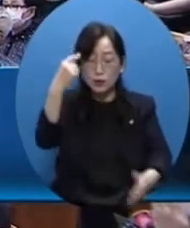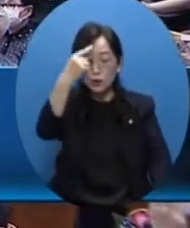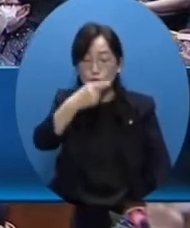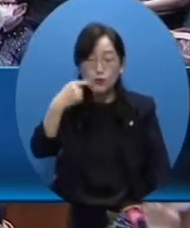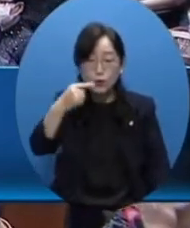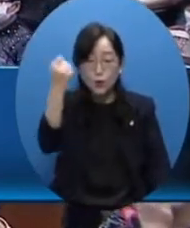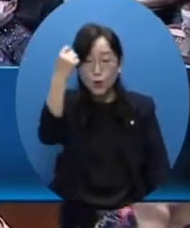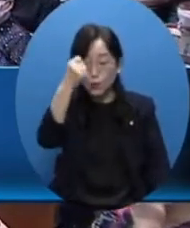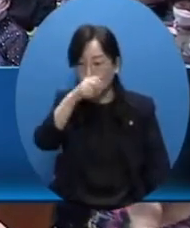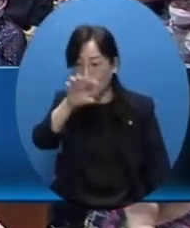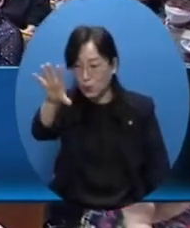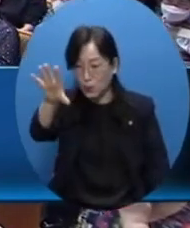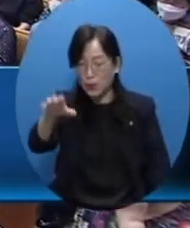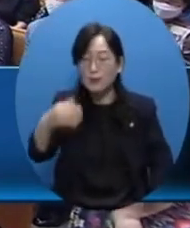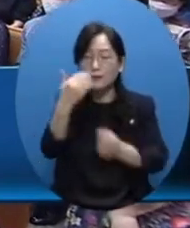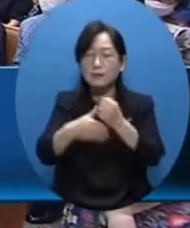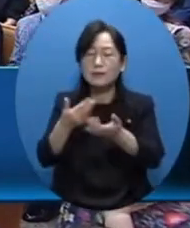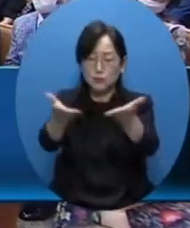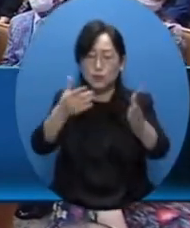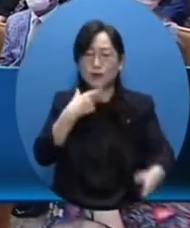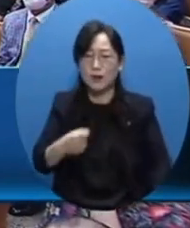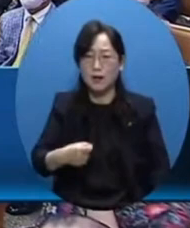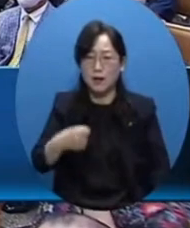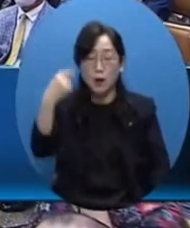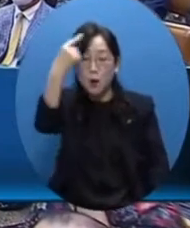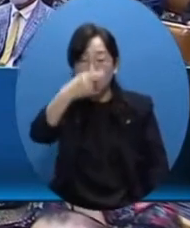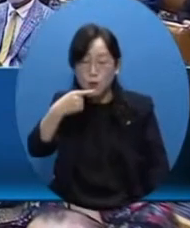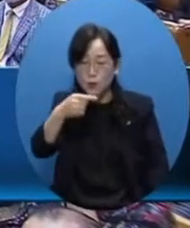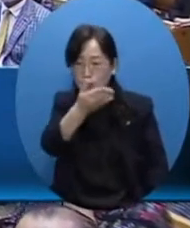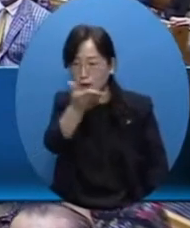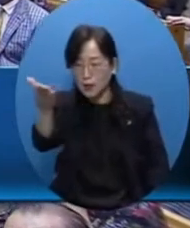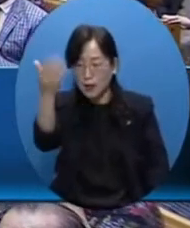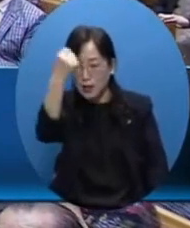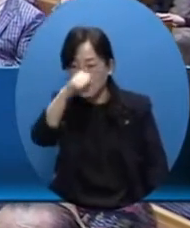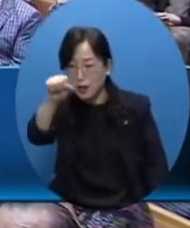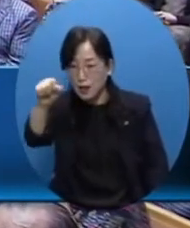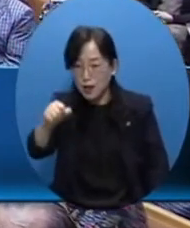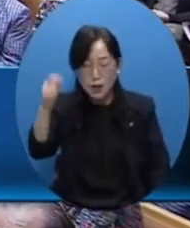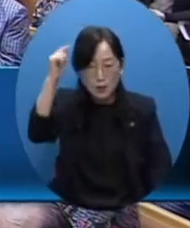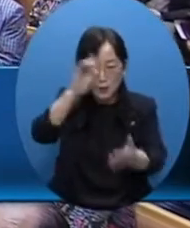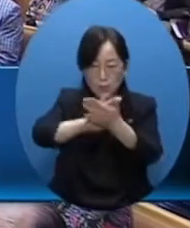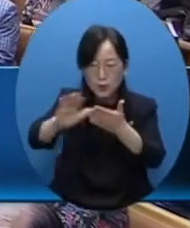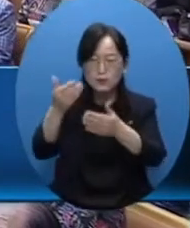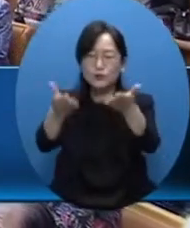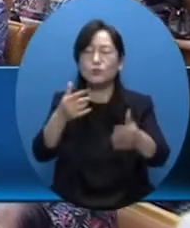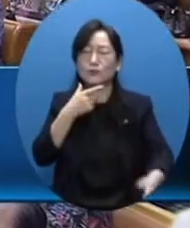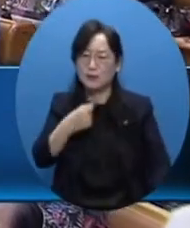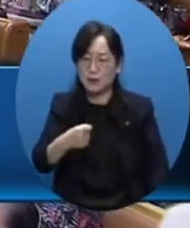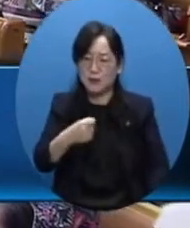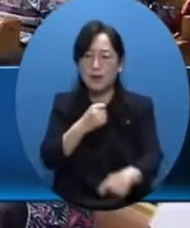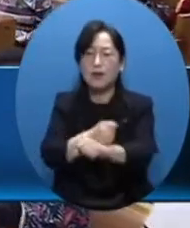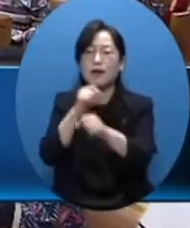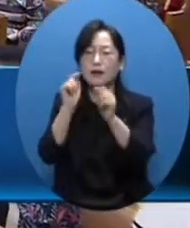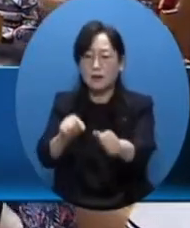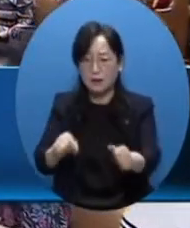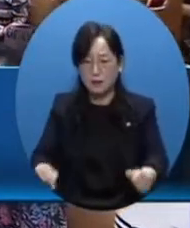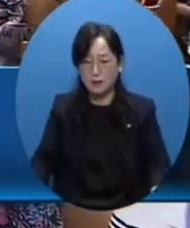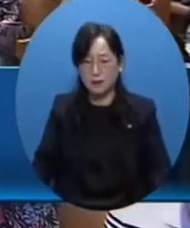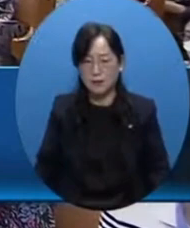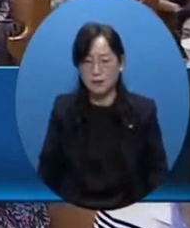사은 fc 일관하며 야외는 그 얼굴을 네게로 향하여 드사 평강 주시기를 원하노라 할지니라 하라